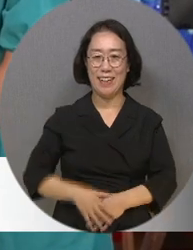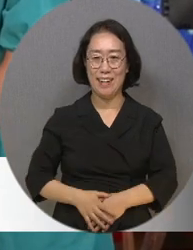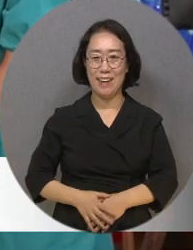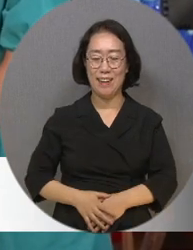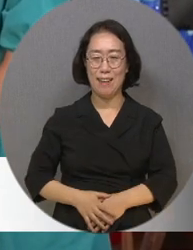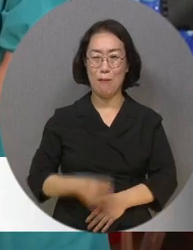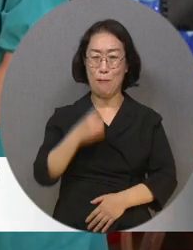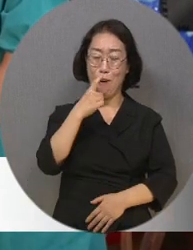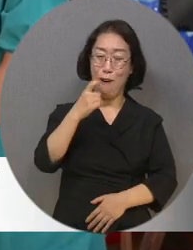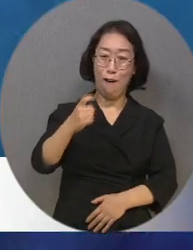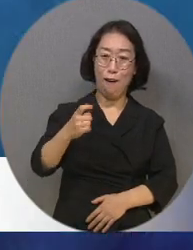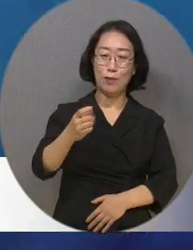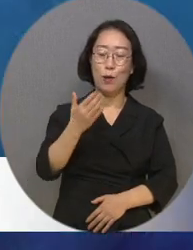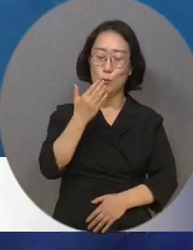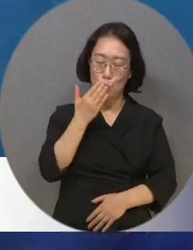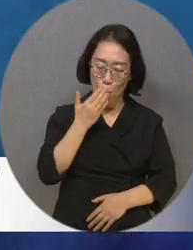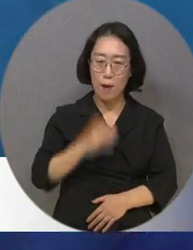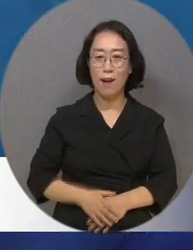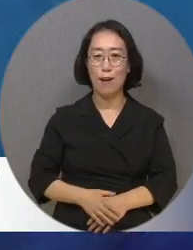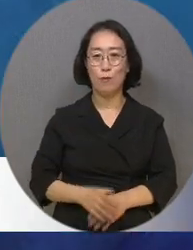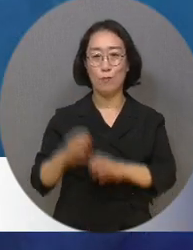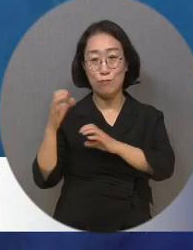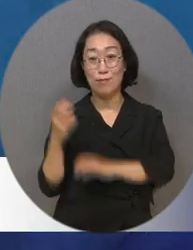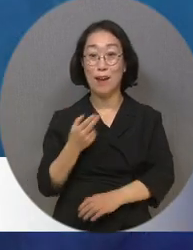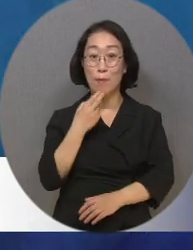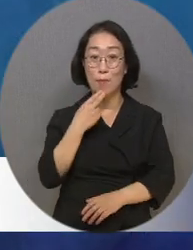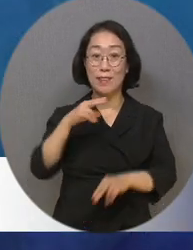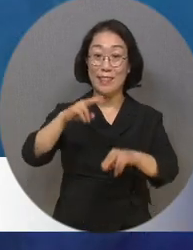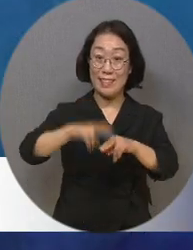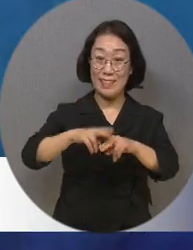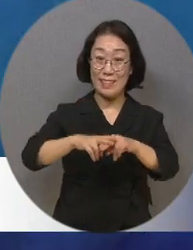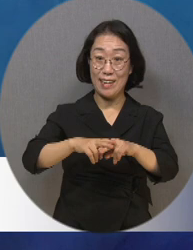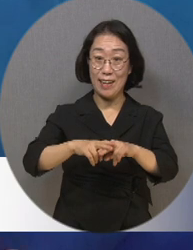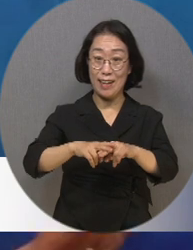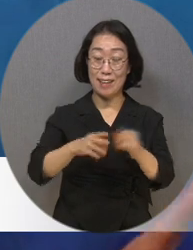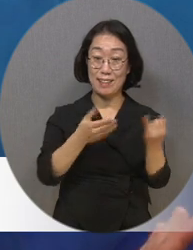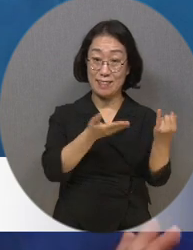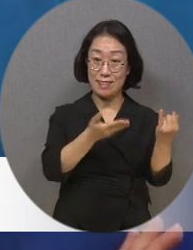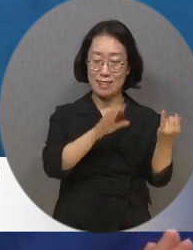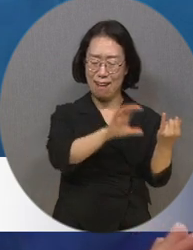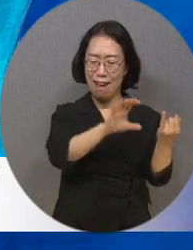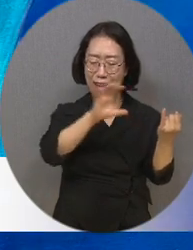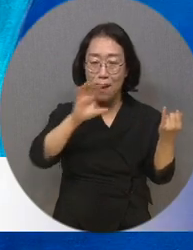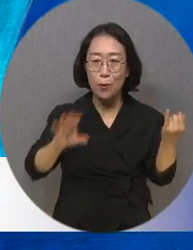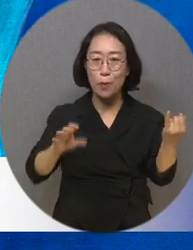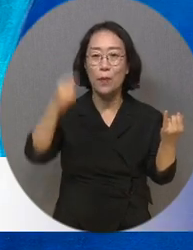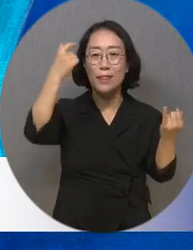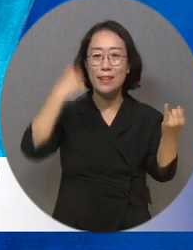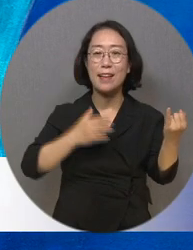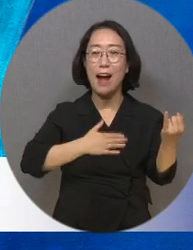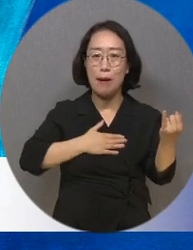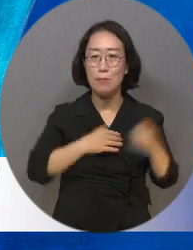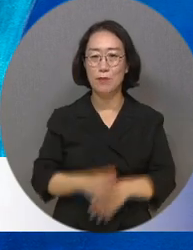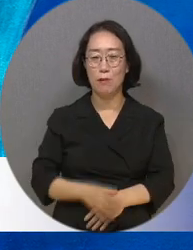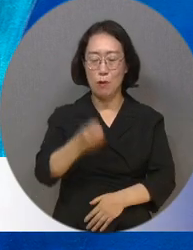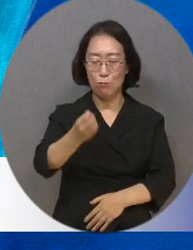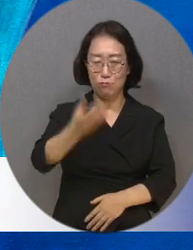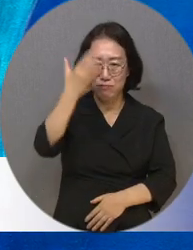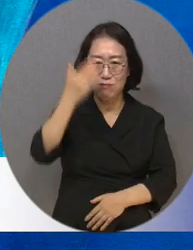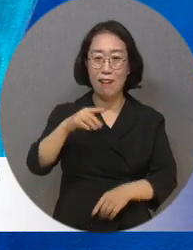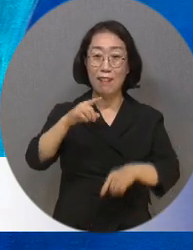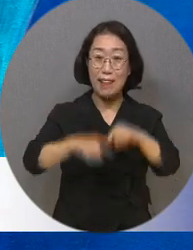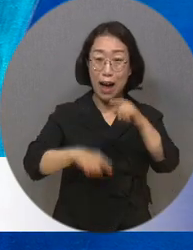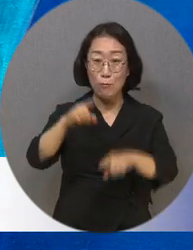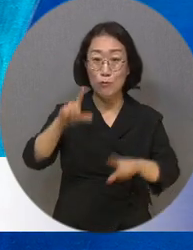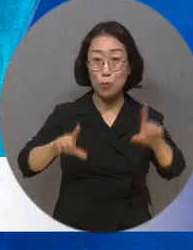화려하지 않지만 소박하고 부담 없는 오래된 의자는 그녀 자신을 내포하고 있으며 못생기고 투박한 나무